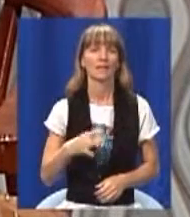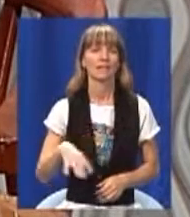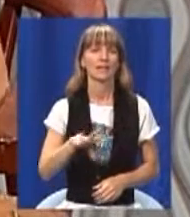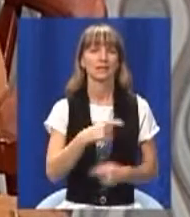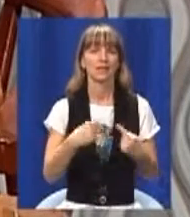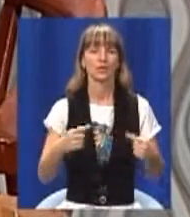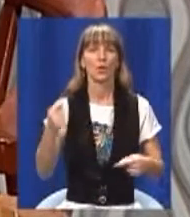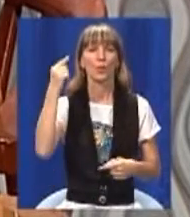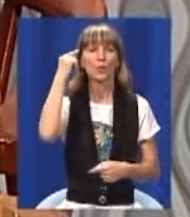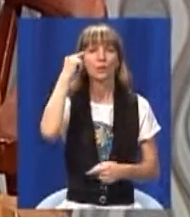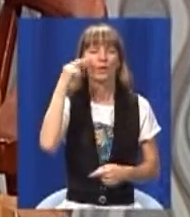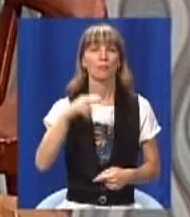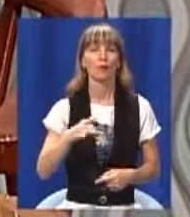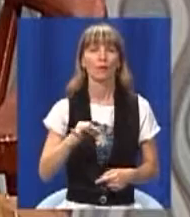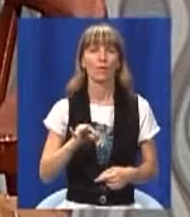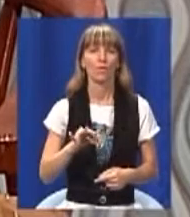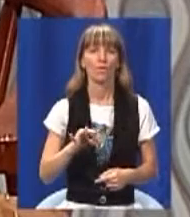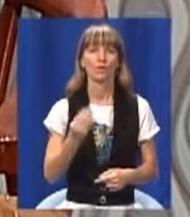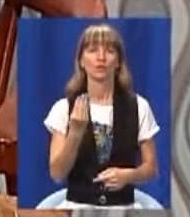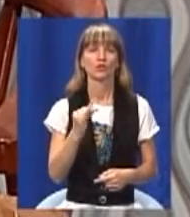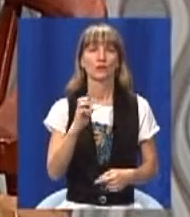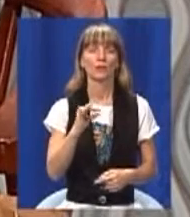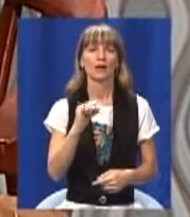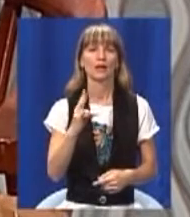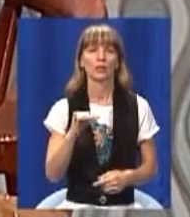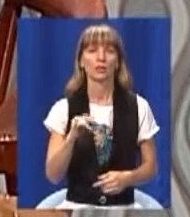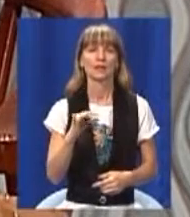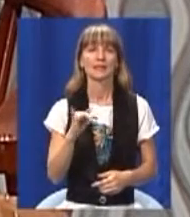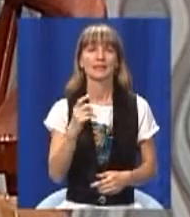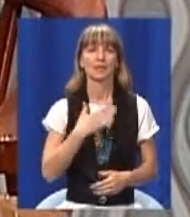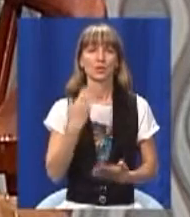інше давайте дізнаємося про шибаїну з нашого сюжету.